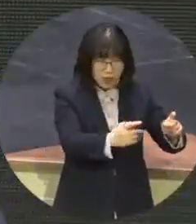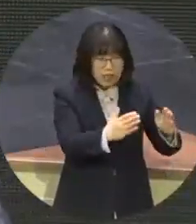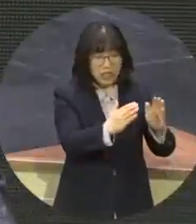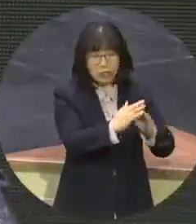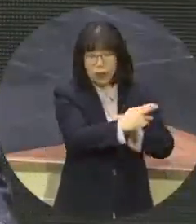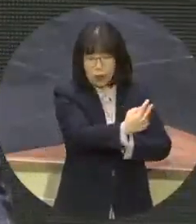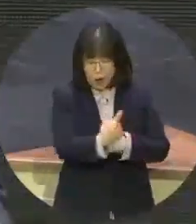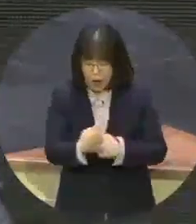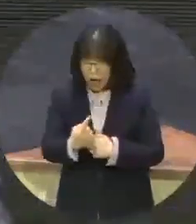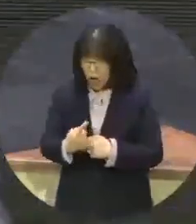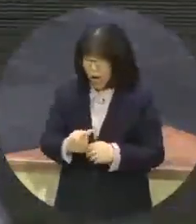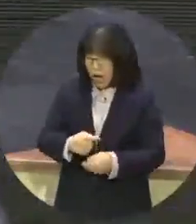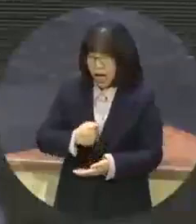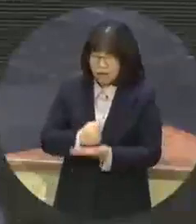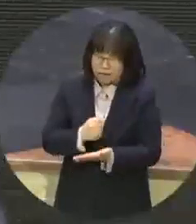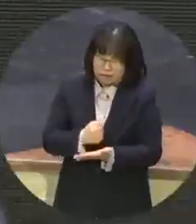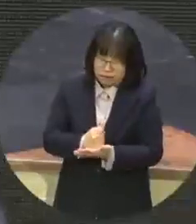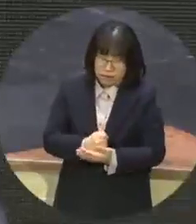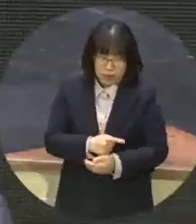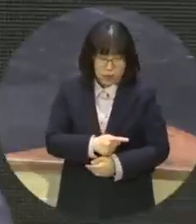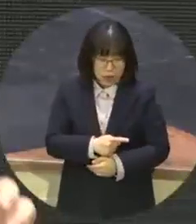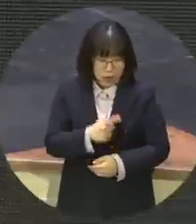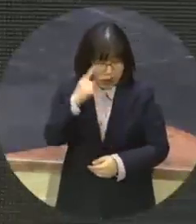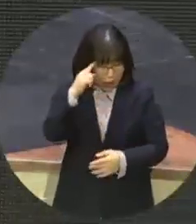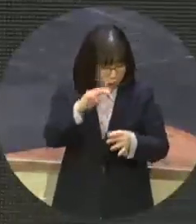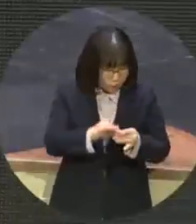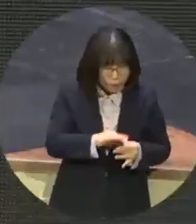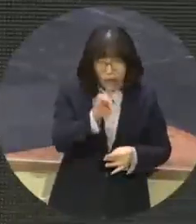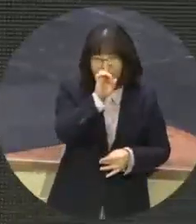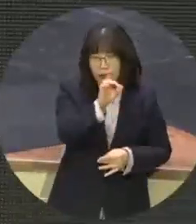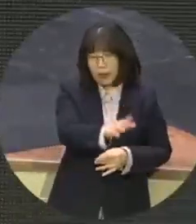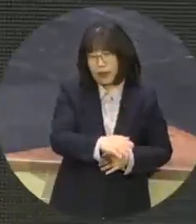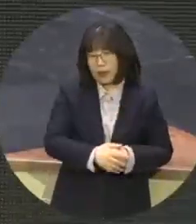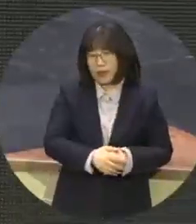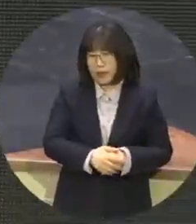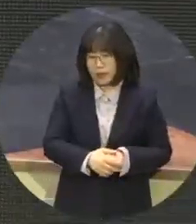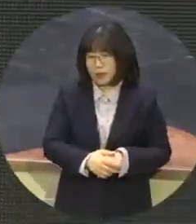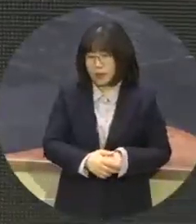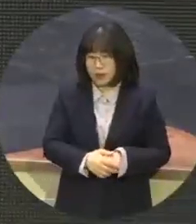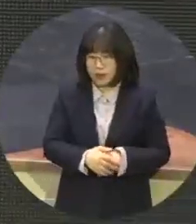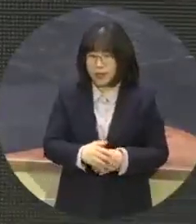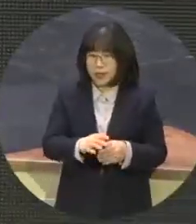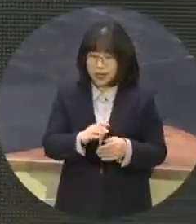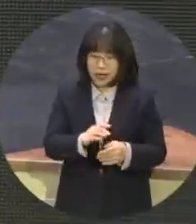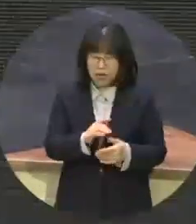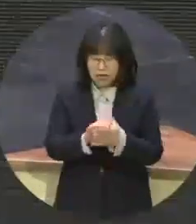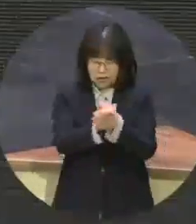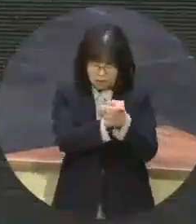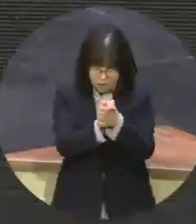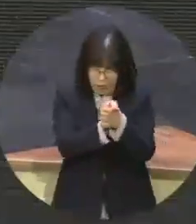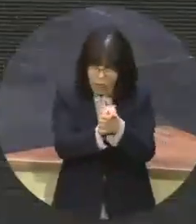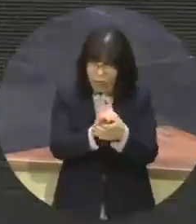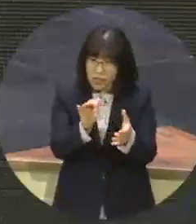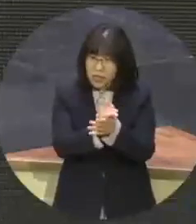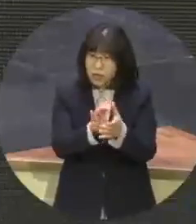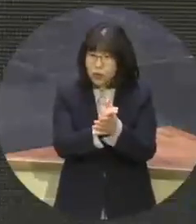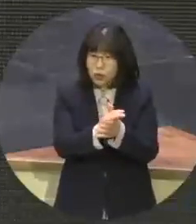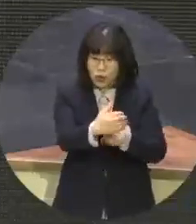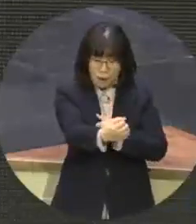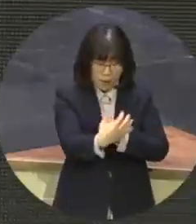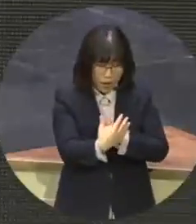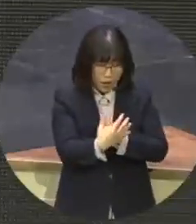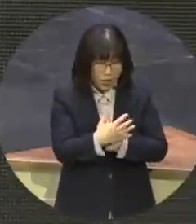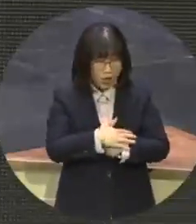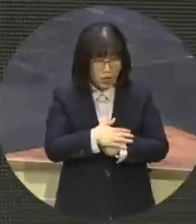영적으로 확 잡혔을 때 정신 바짝 차려야 돼. 아무리 부장 아니라도요, 아무리 친한 친구 간에 아무리 가까운 친구라도